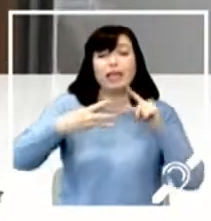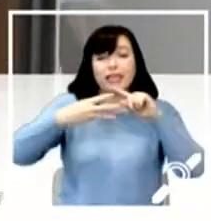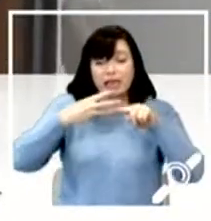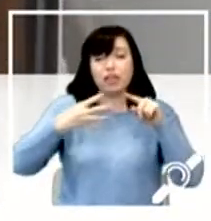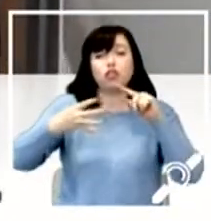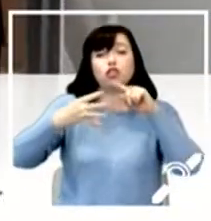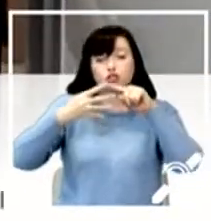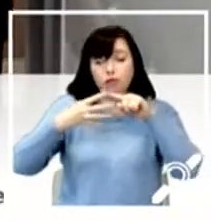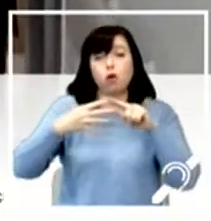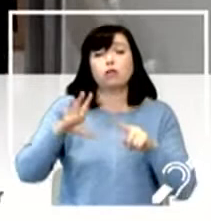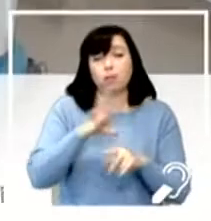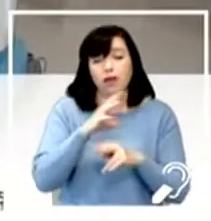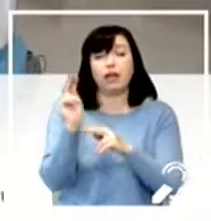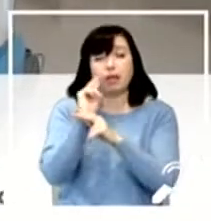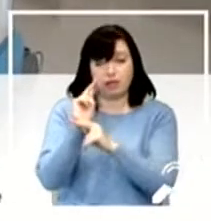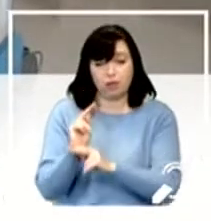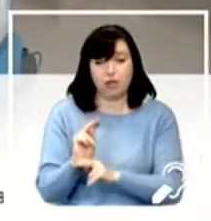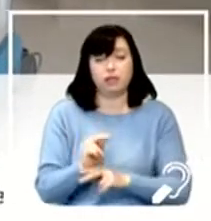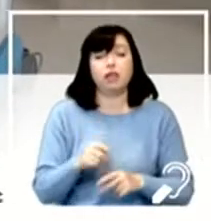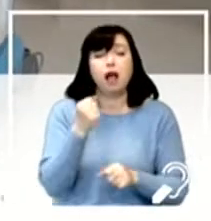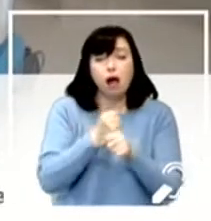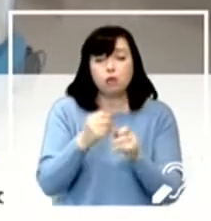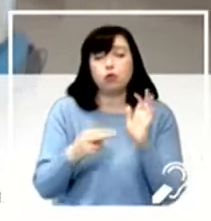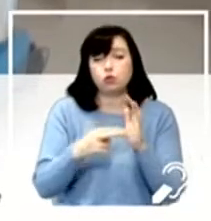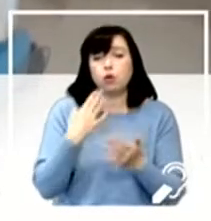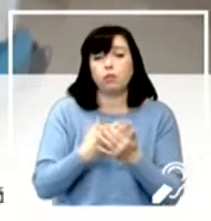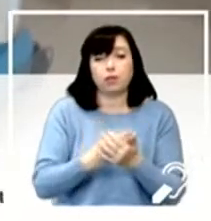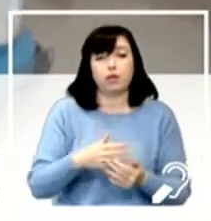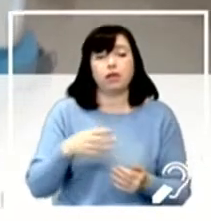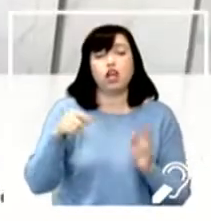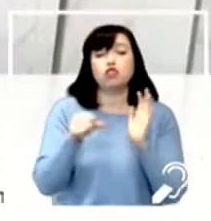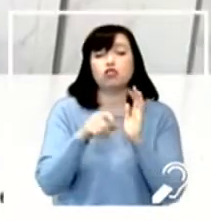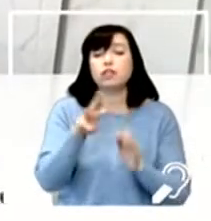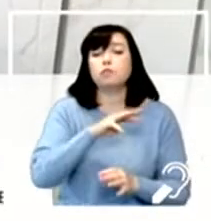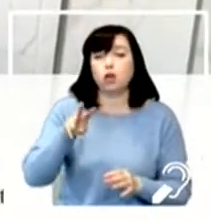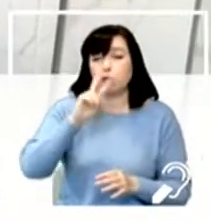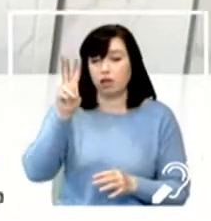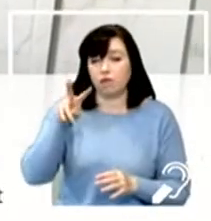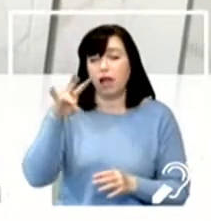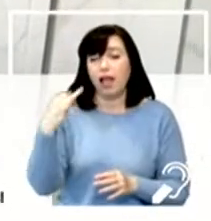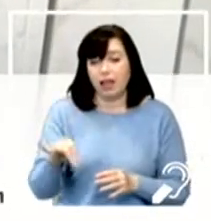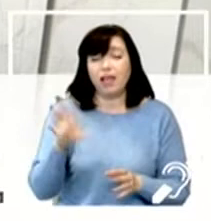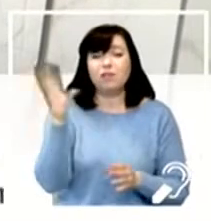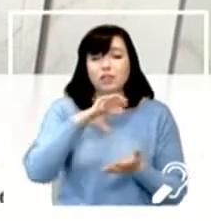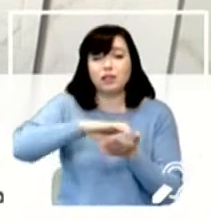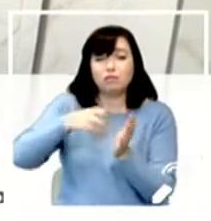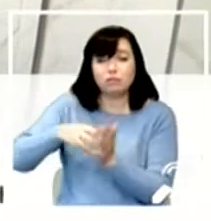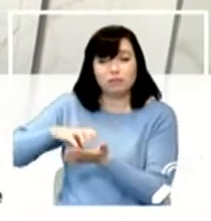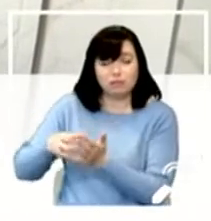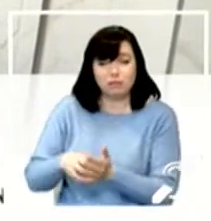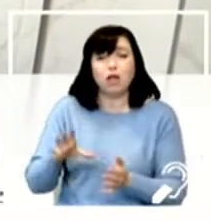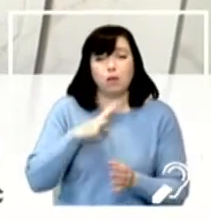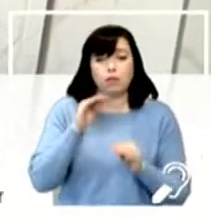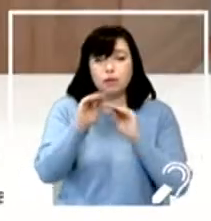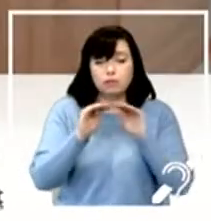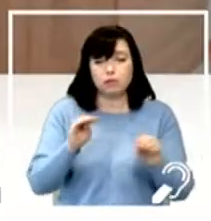4 ale maternității au fost renovate. Lucrările au costat aproximativ 6 milioane de lei. Toate încăperile unității sanitare au fost dotate